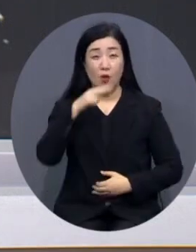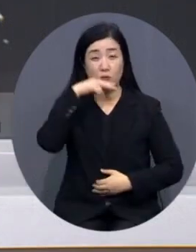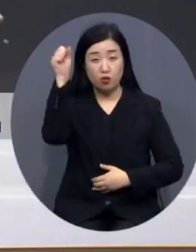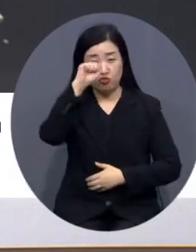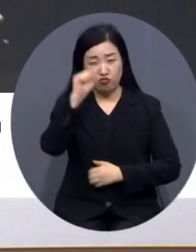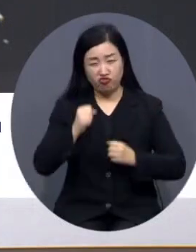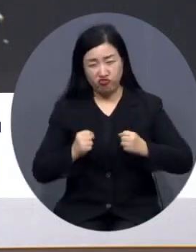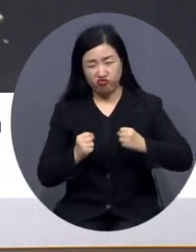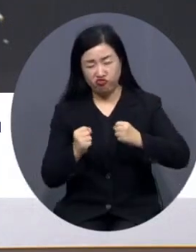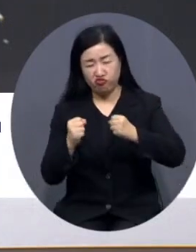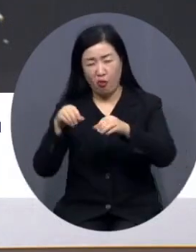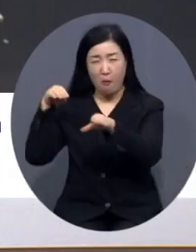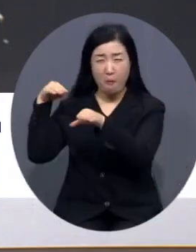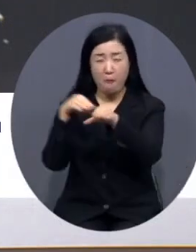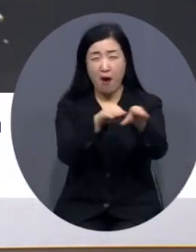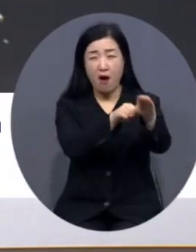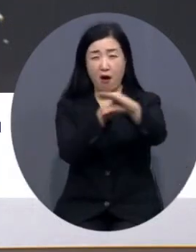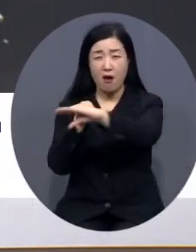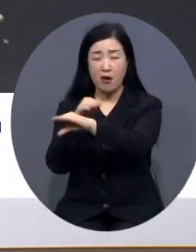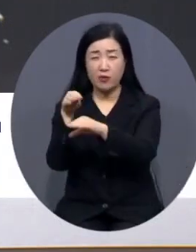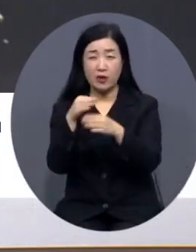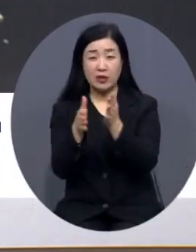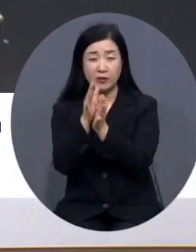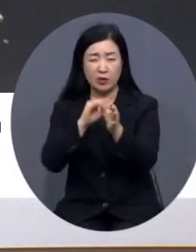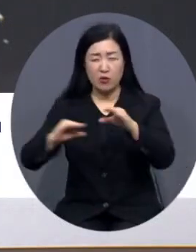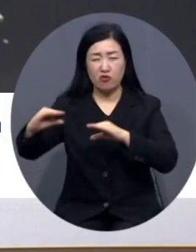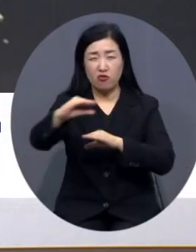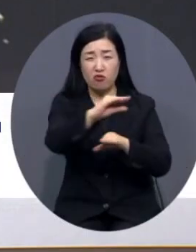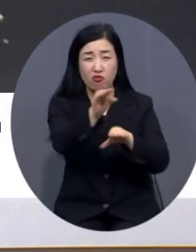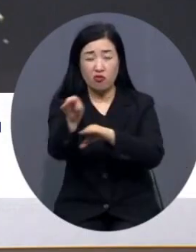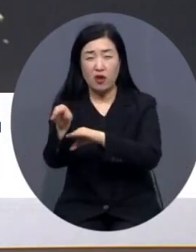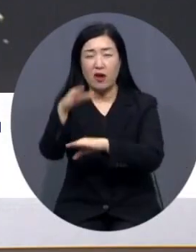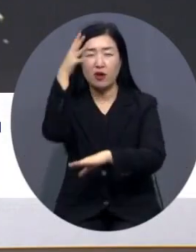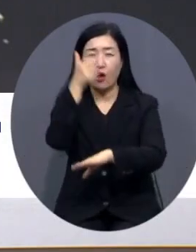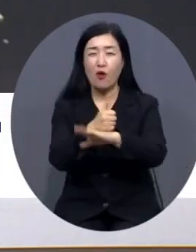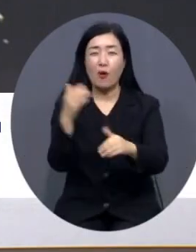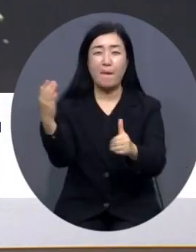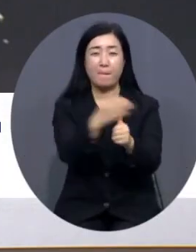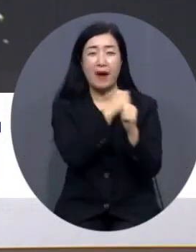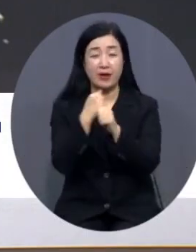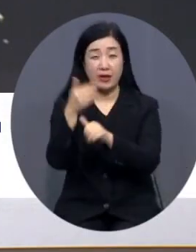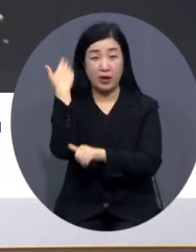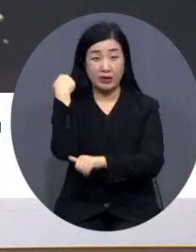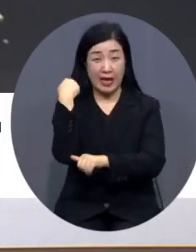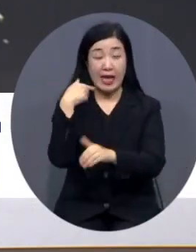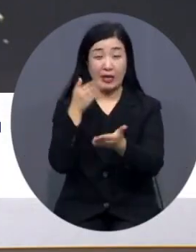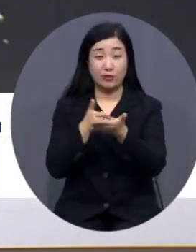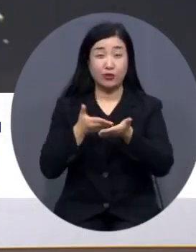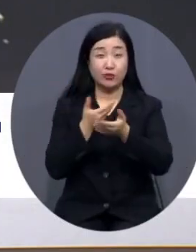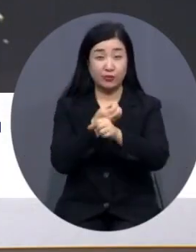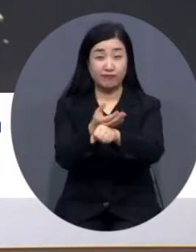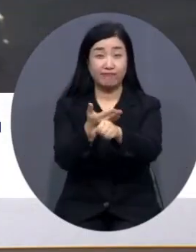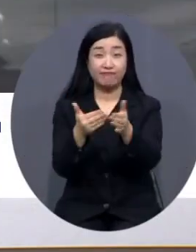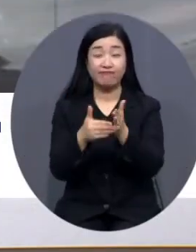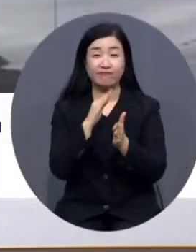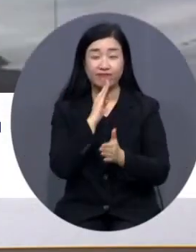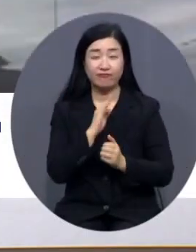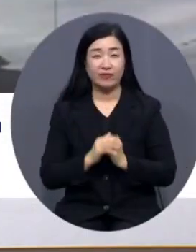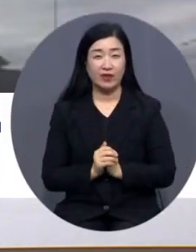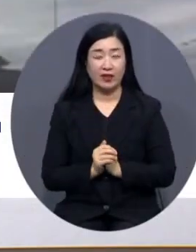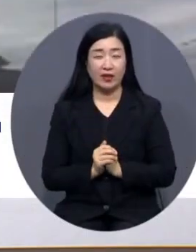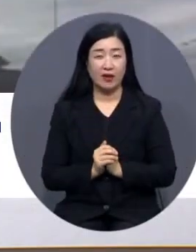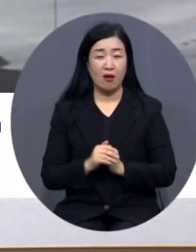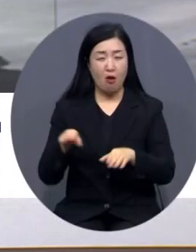음주운전을 하다 사고를 내고 도망가던 차량이 시민들의 추격 끝에 붙잡혔다는 소식 어제 뉴스를 통해 전해드렸는데요.